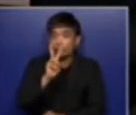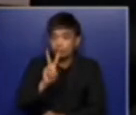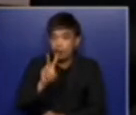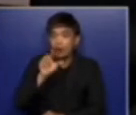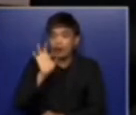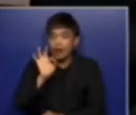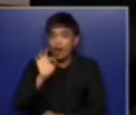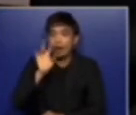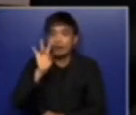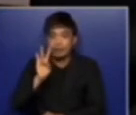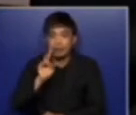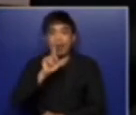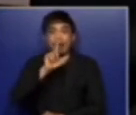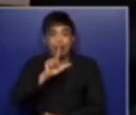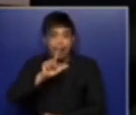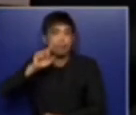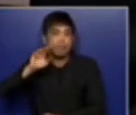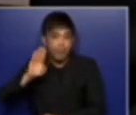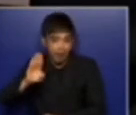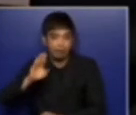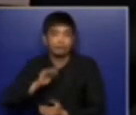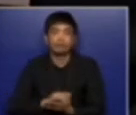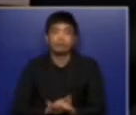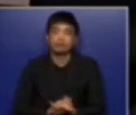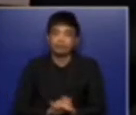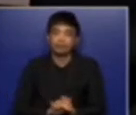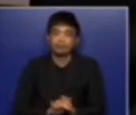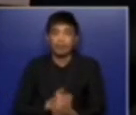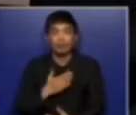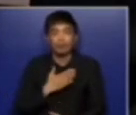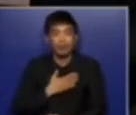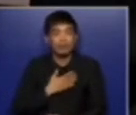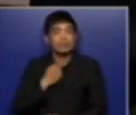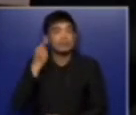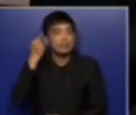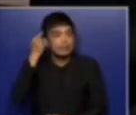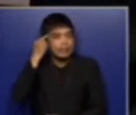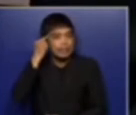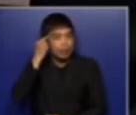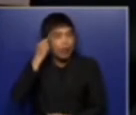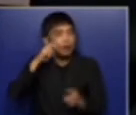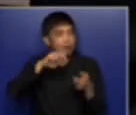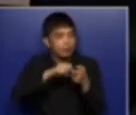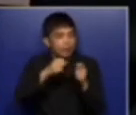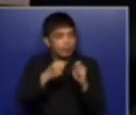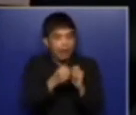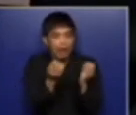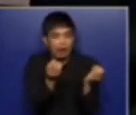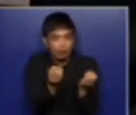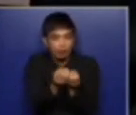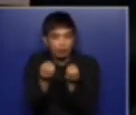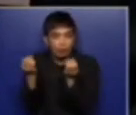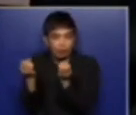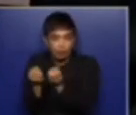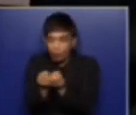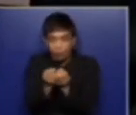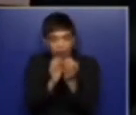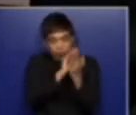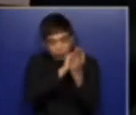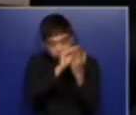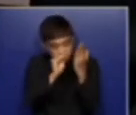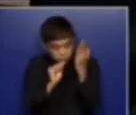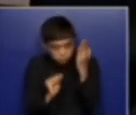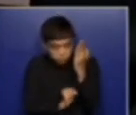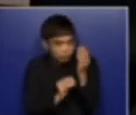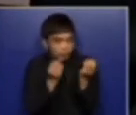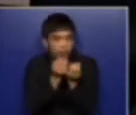43,25.6297 ล้านบาทตรงนี้ที่ฉันเห็นว่าเหตุการวิกฤตไปทุกหย่อมยากค่ะท่านประธาน